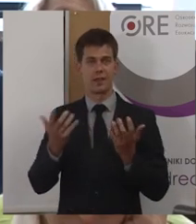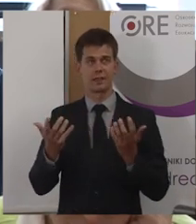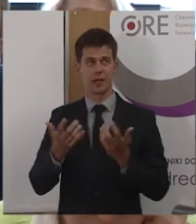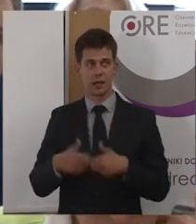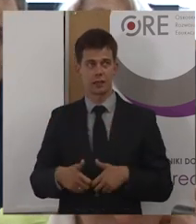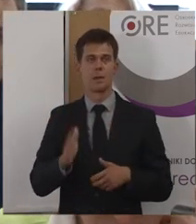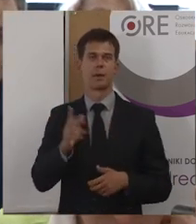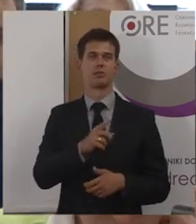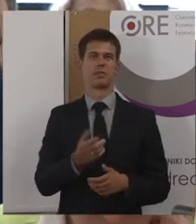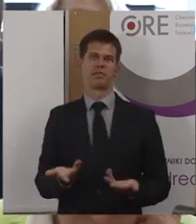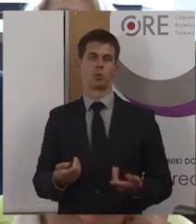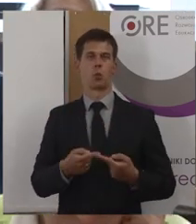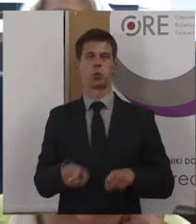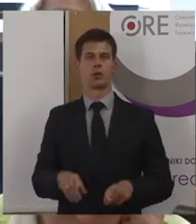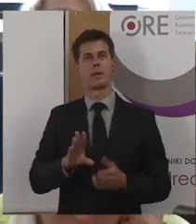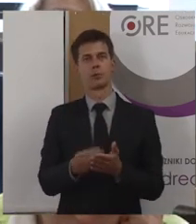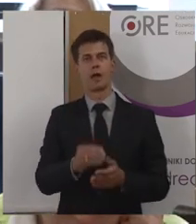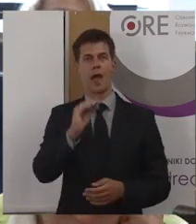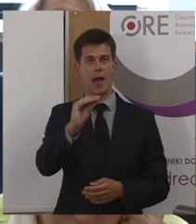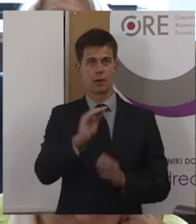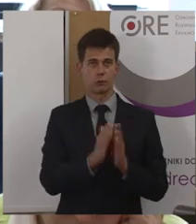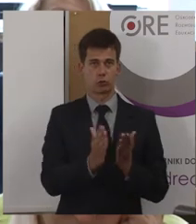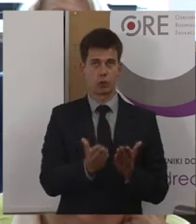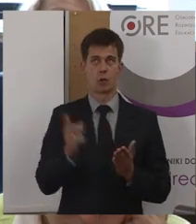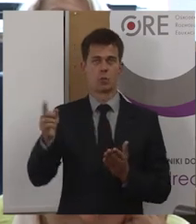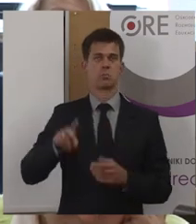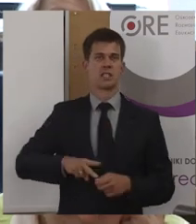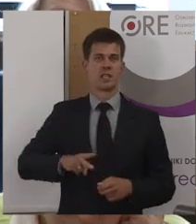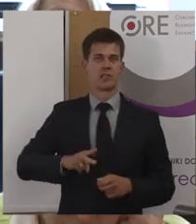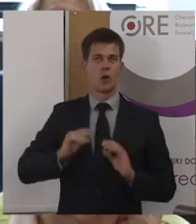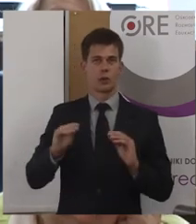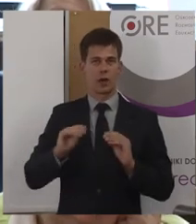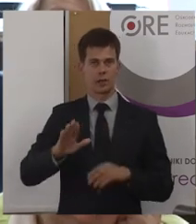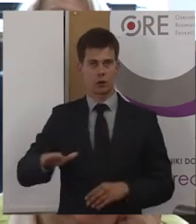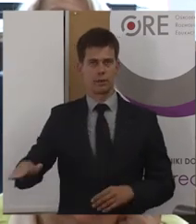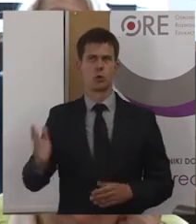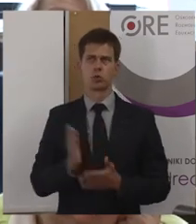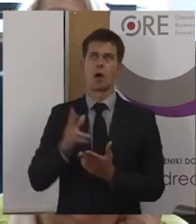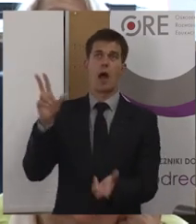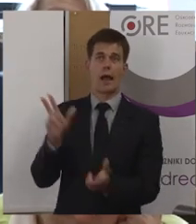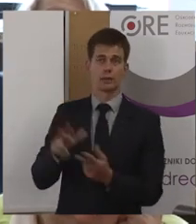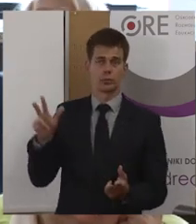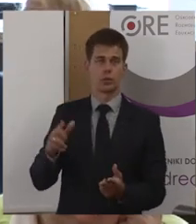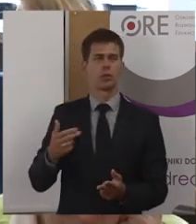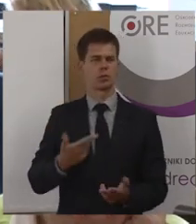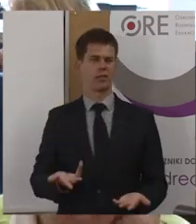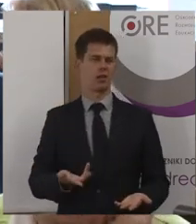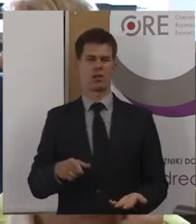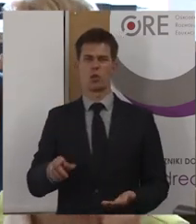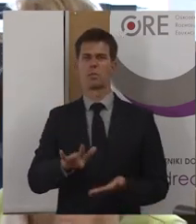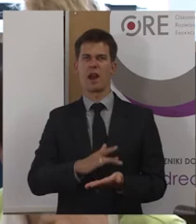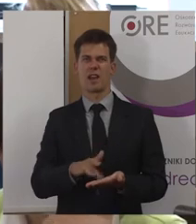na skróty, skoro ma e-podręcznik, przez ministerstwo zatwierdzony, dopuszczony do użytku, będzie już raz podręcznika. I tacy